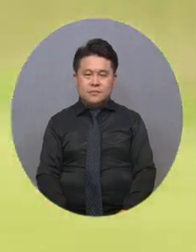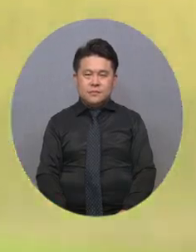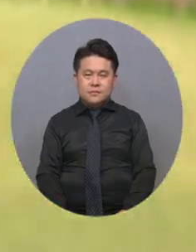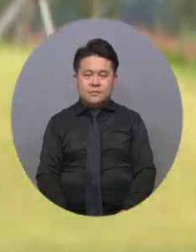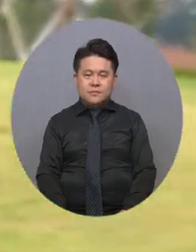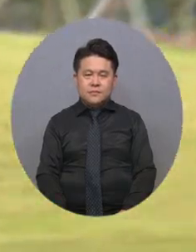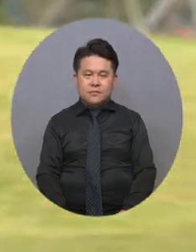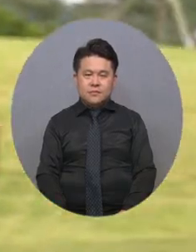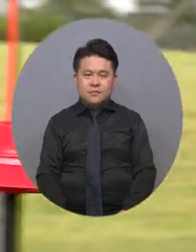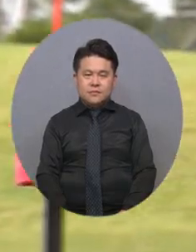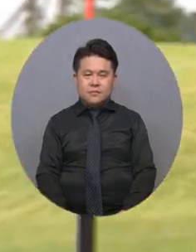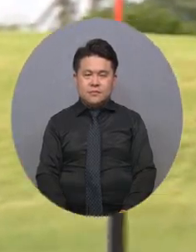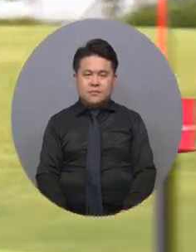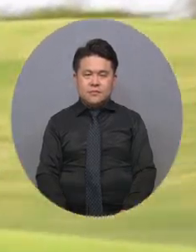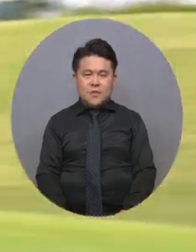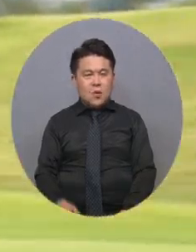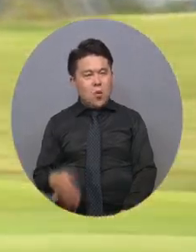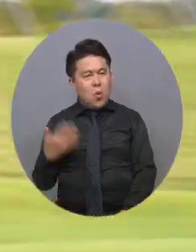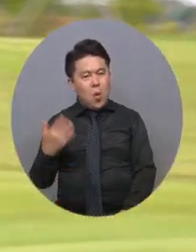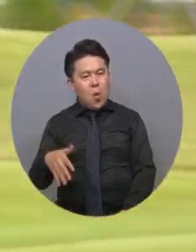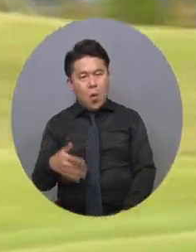드라마 여러분. 이게 말이 돼 이게?